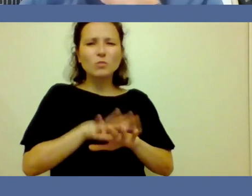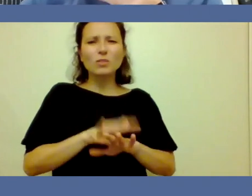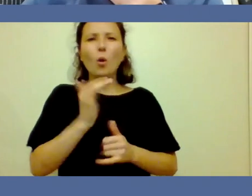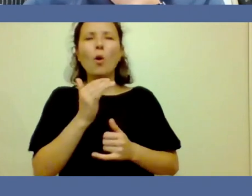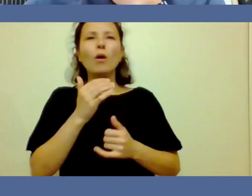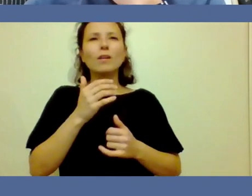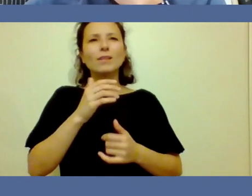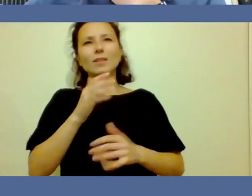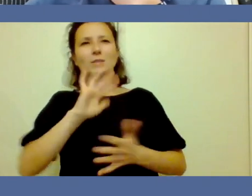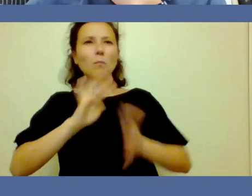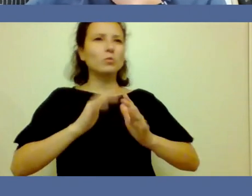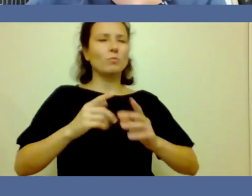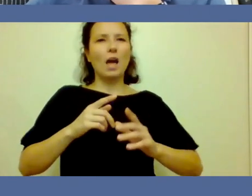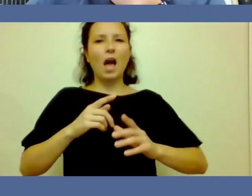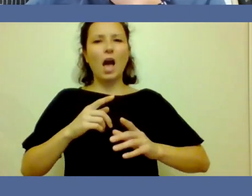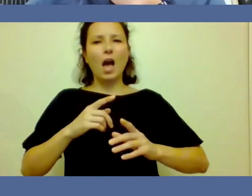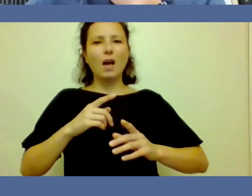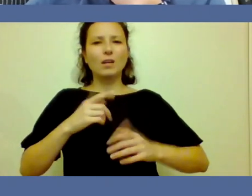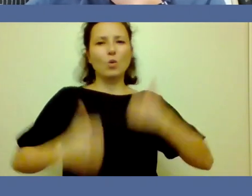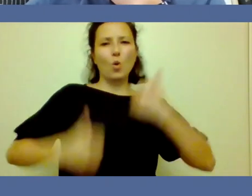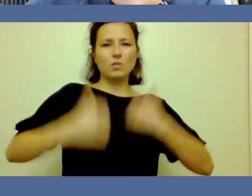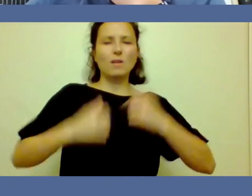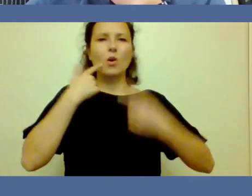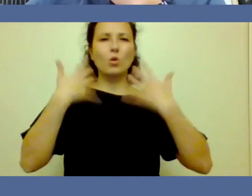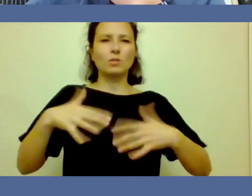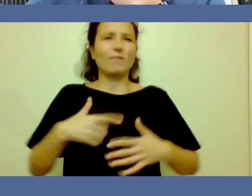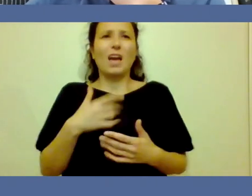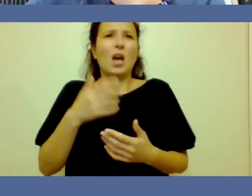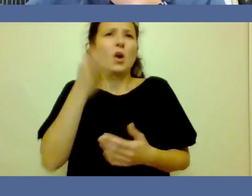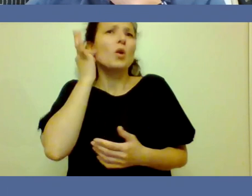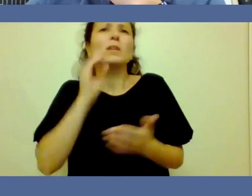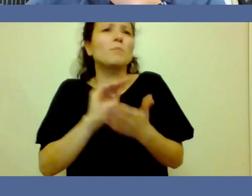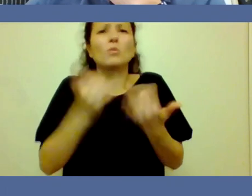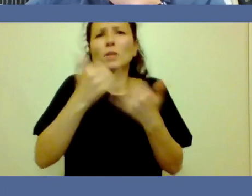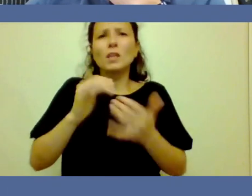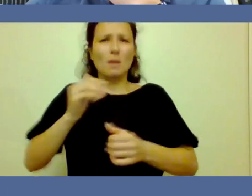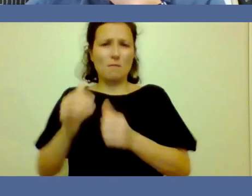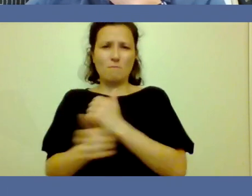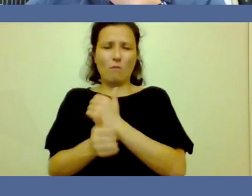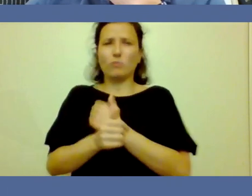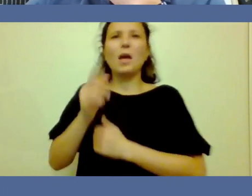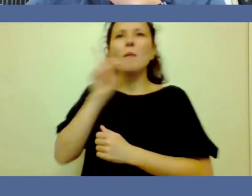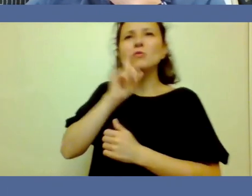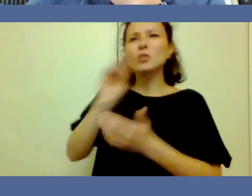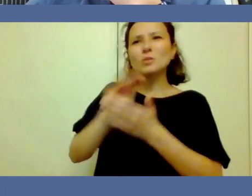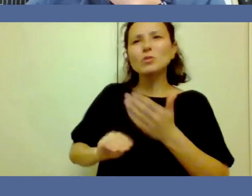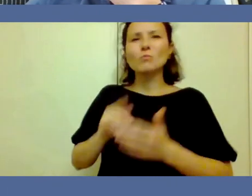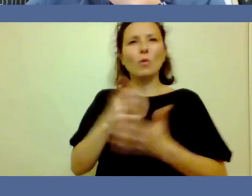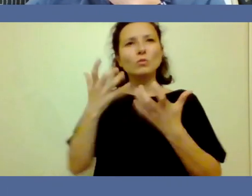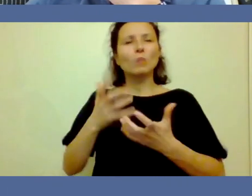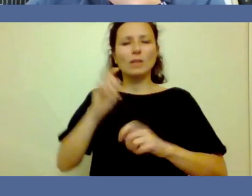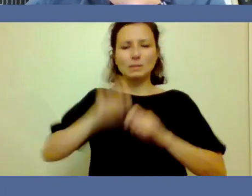rozgrywki. Kobiety piszą z innych powodów. Mężczyźni piszą po to, żeby się właśnie sprawdzić. Jest to naturalne.